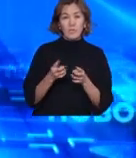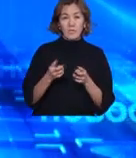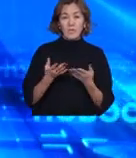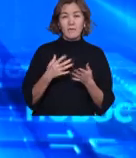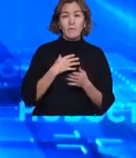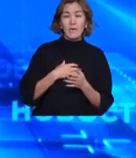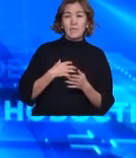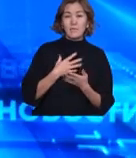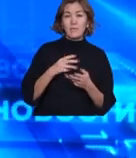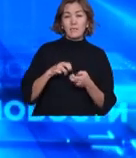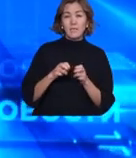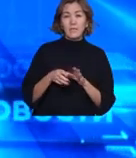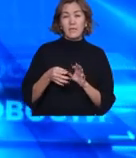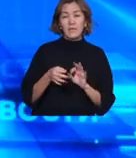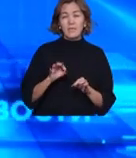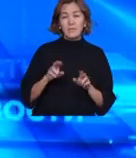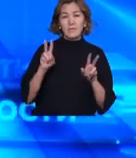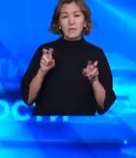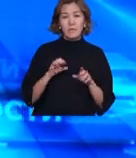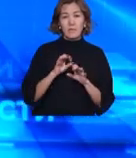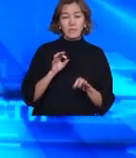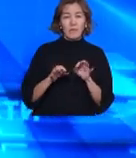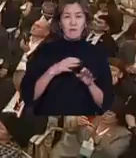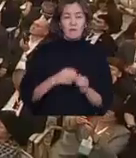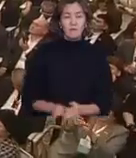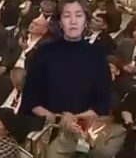маңызды мәселелерге қатысты тақырыптар талқыланды.